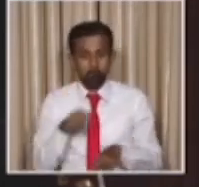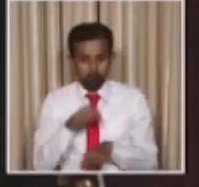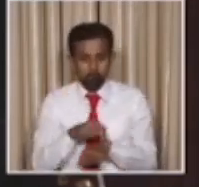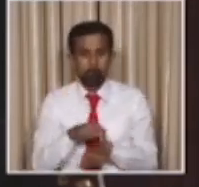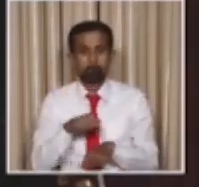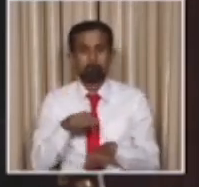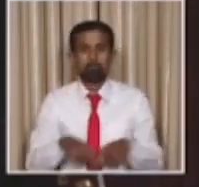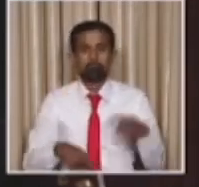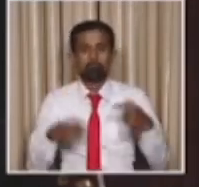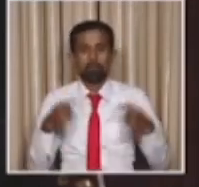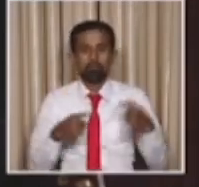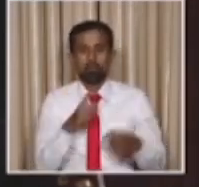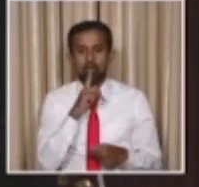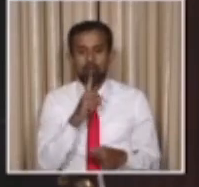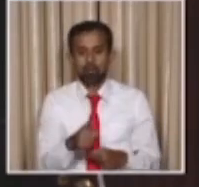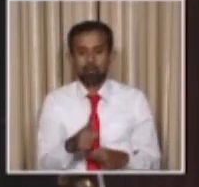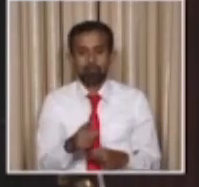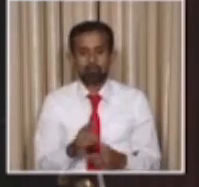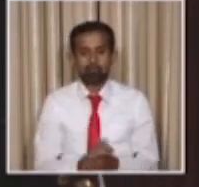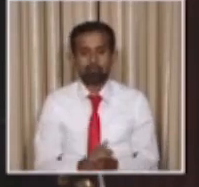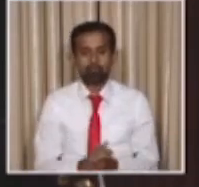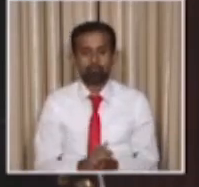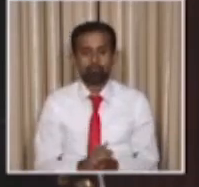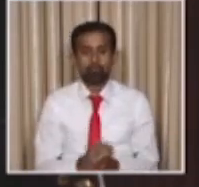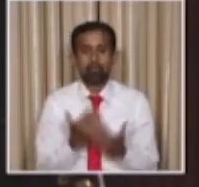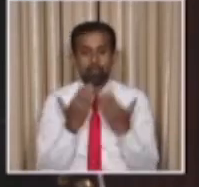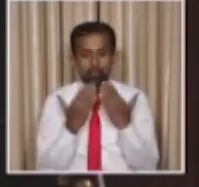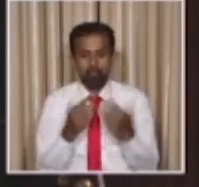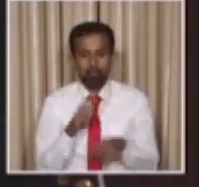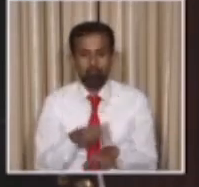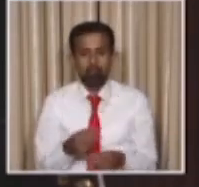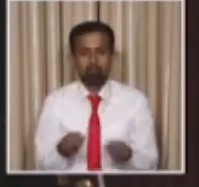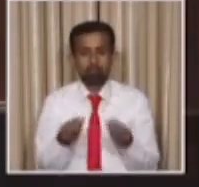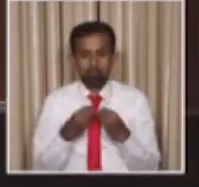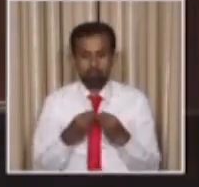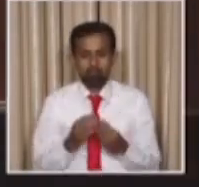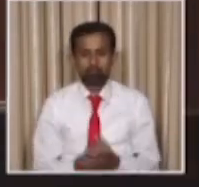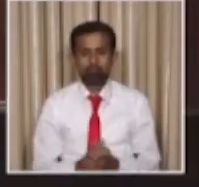මේ විවාදයේදීත් අපිට කියන්න වෙනවා ගරු සභාපතිතුමනි ඔබතුමාට ස්තුති කාල ලබා දුන්නාට. ඔබ ස්තුති කරමු අන්තමා ඊළඟ